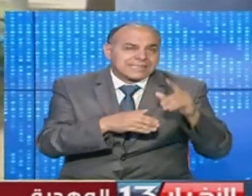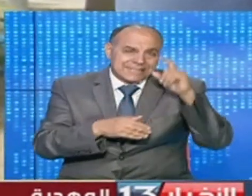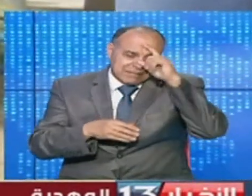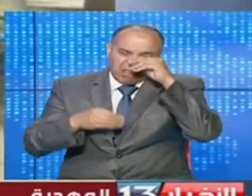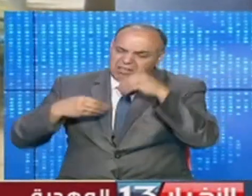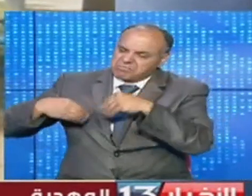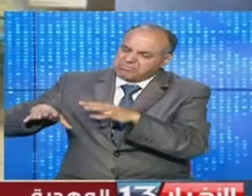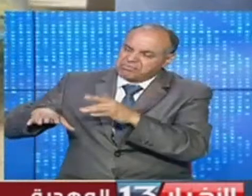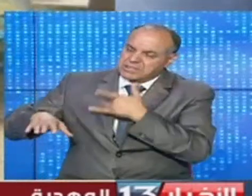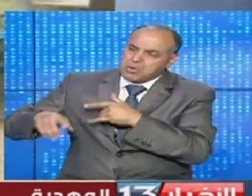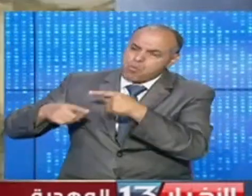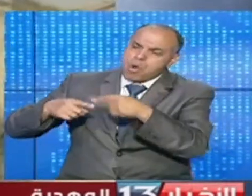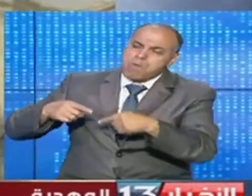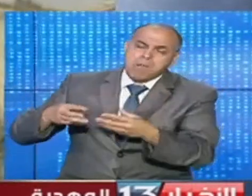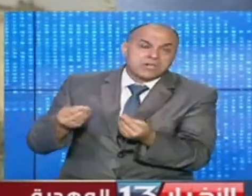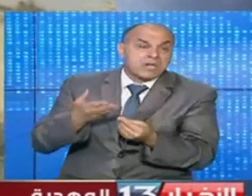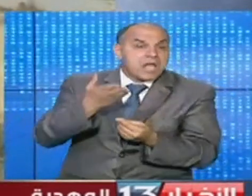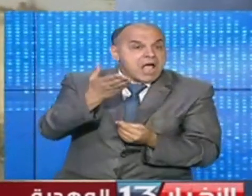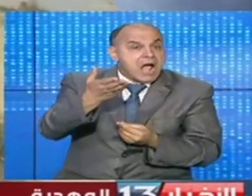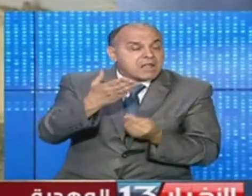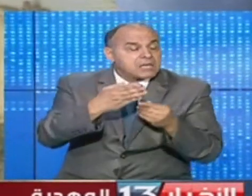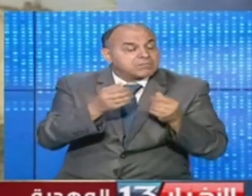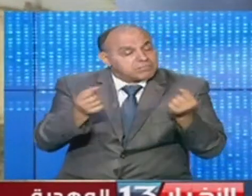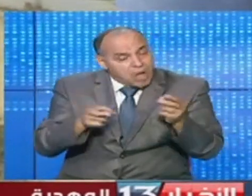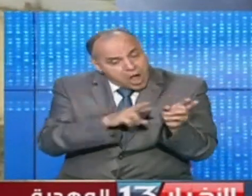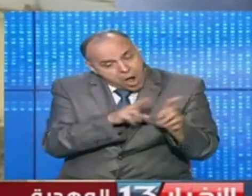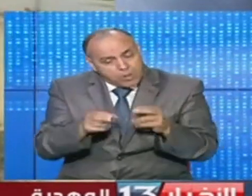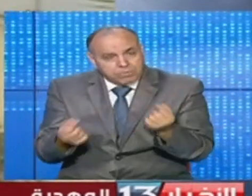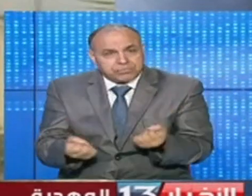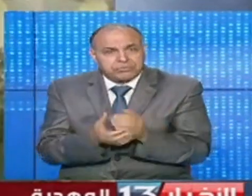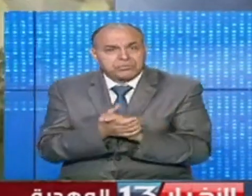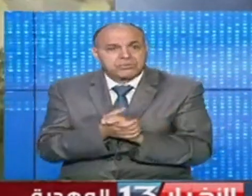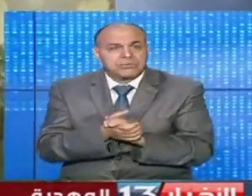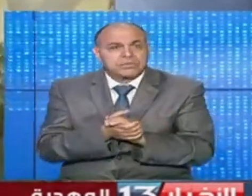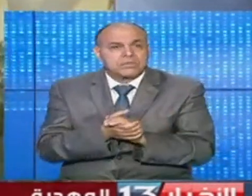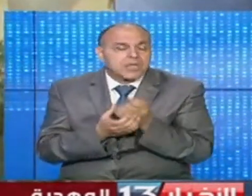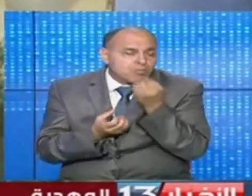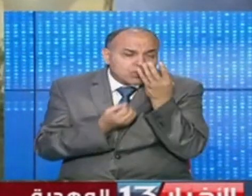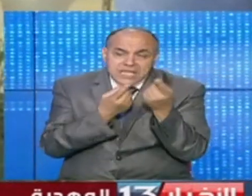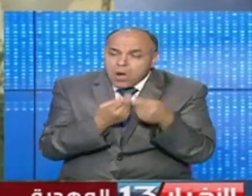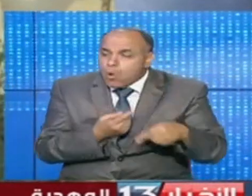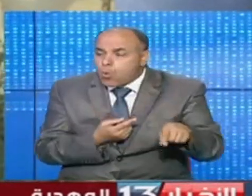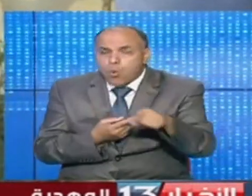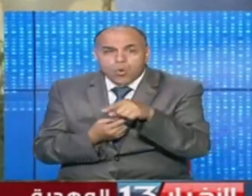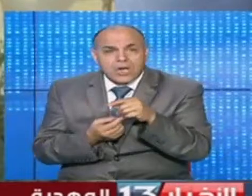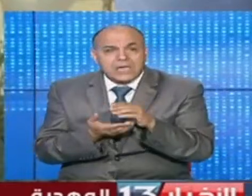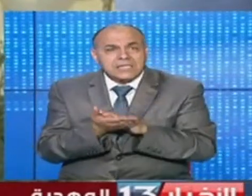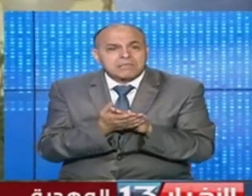الاهمال بس بعدد النقاط مساهما في تراجع نشاط فيه الاوليه ولكن